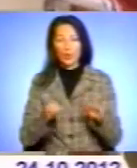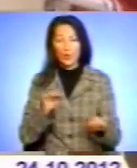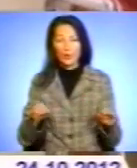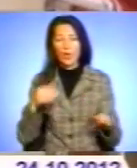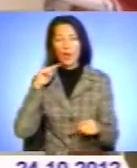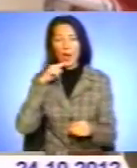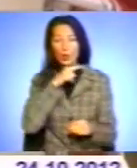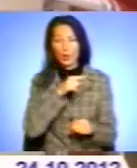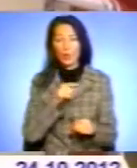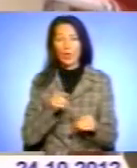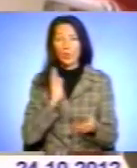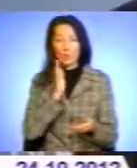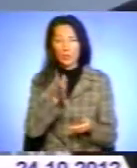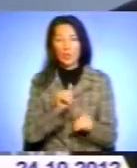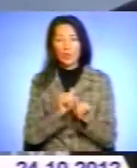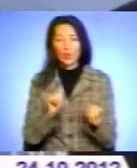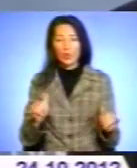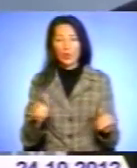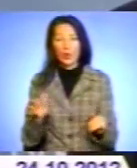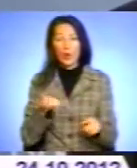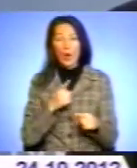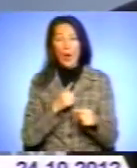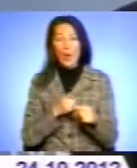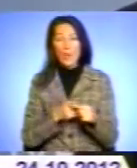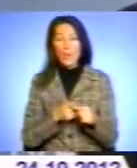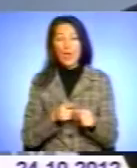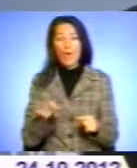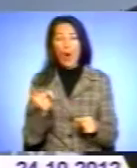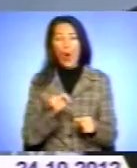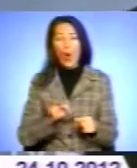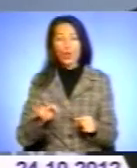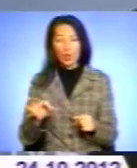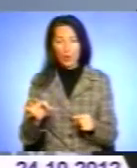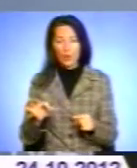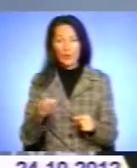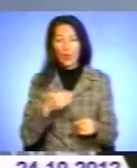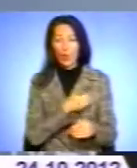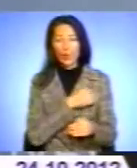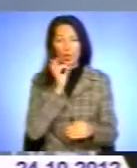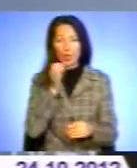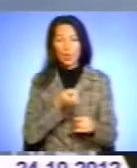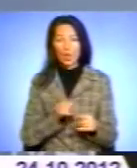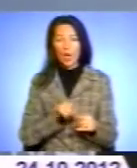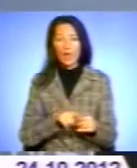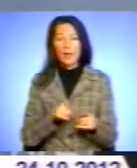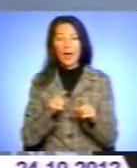напрямку розвитку півострова. Я хочу сказати, що це об'єкти